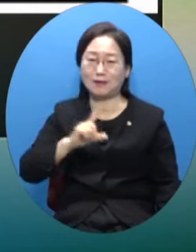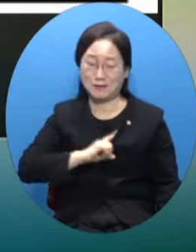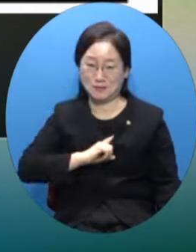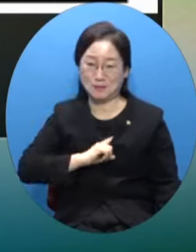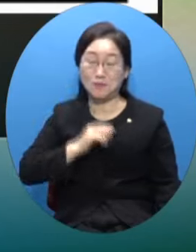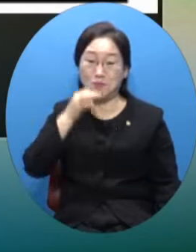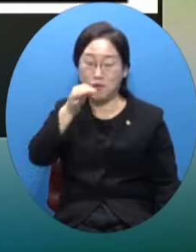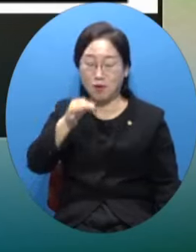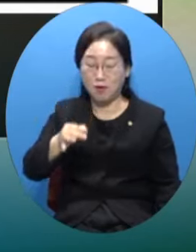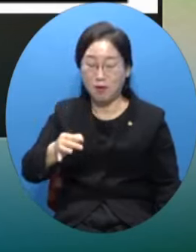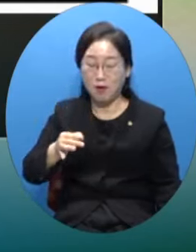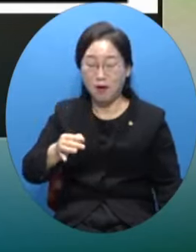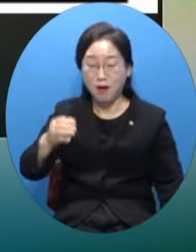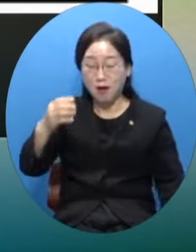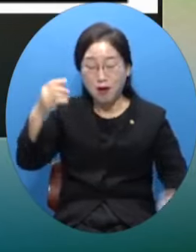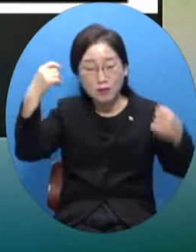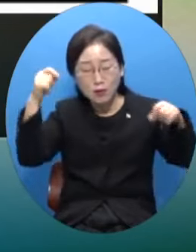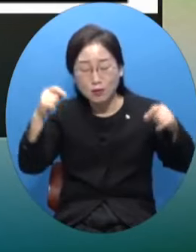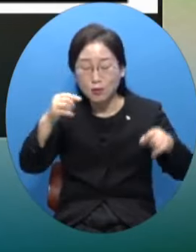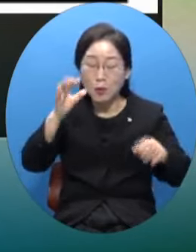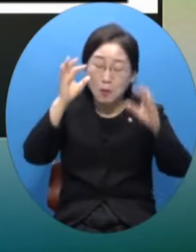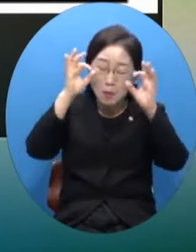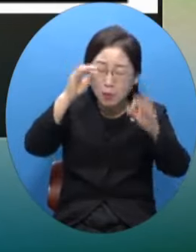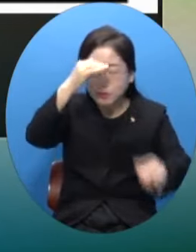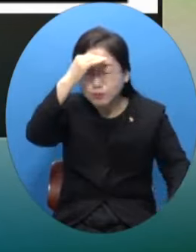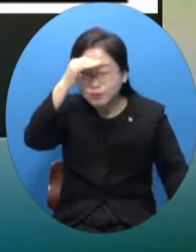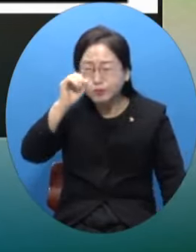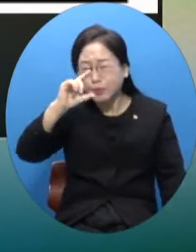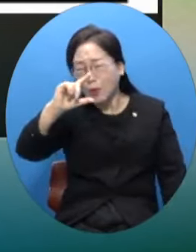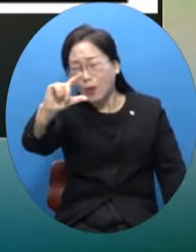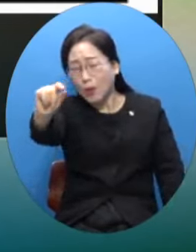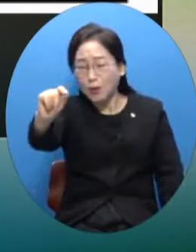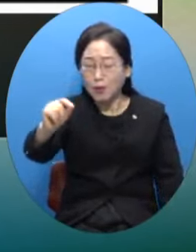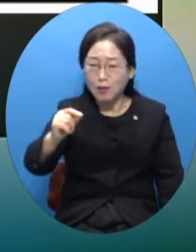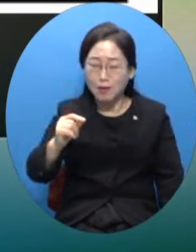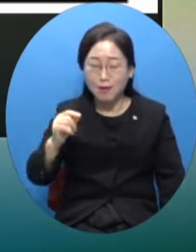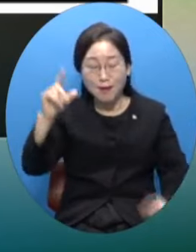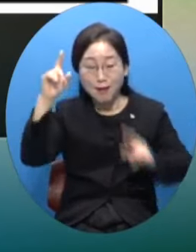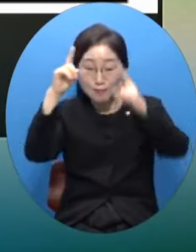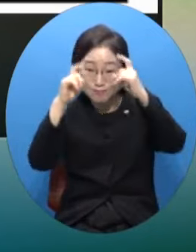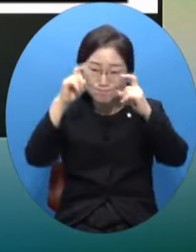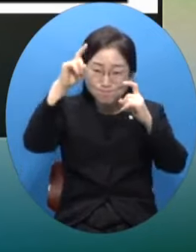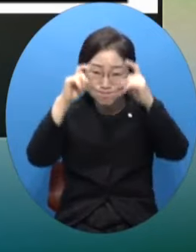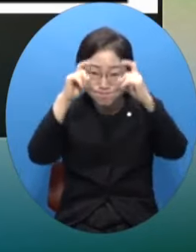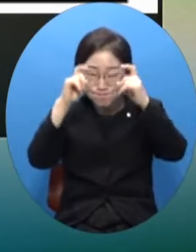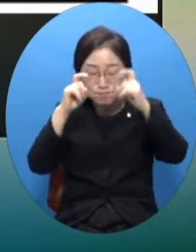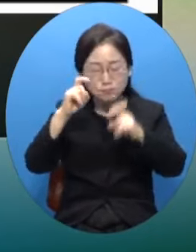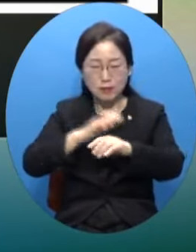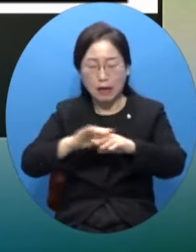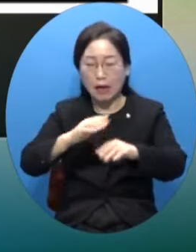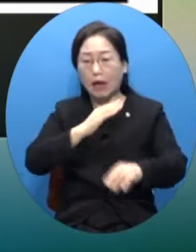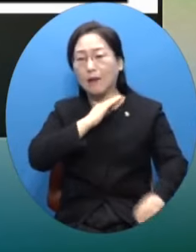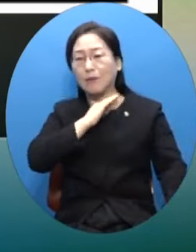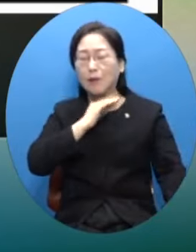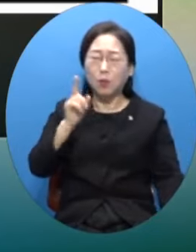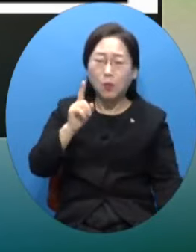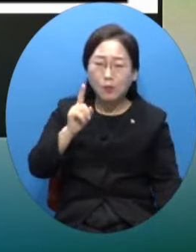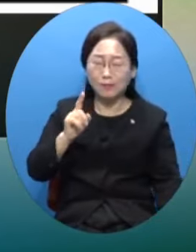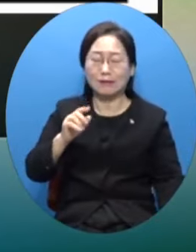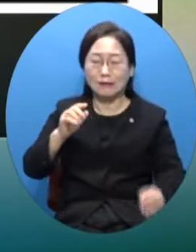연극을 보는 사람들이 저 뒤에서 배우들의 얼굴 표정을 모르니까 그 배우들의 얼굴 표정을 가면으로